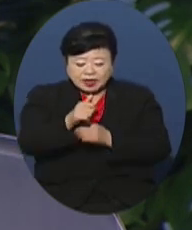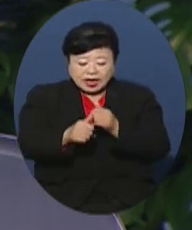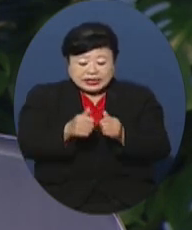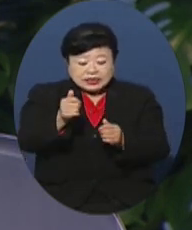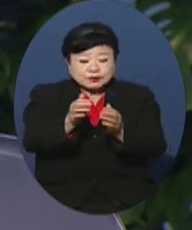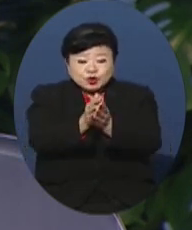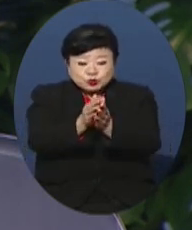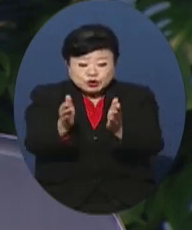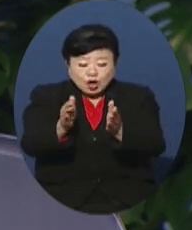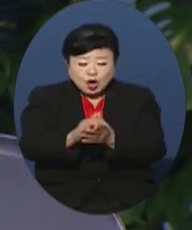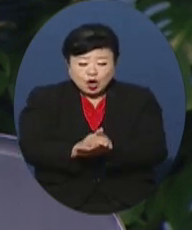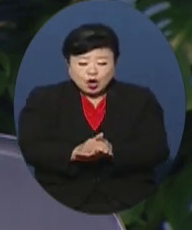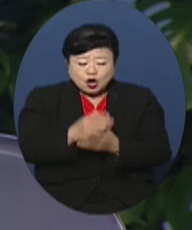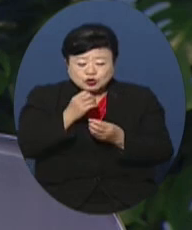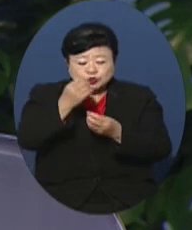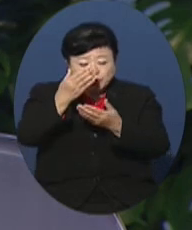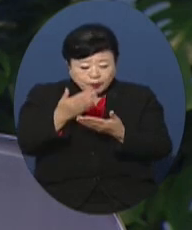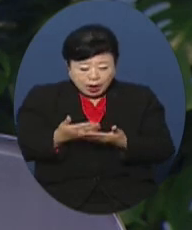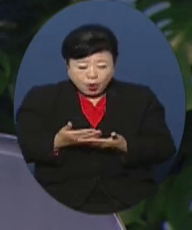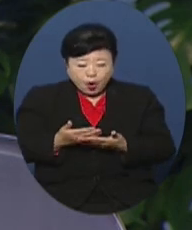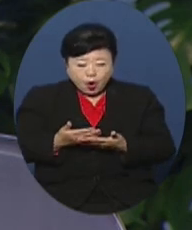하나님으로부터 축복을 받고